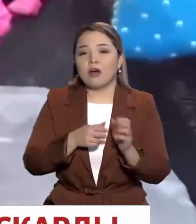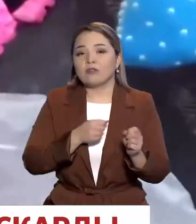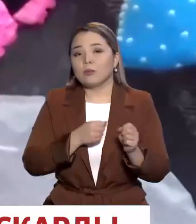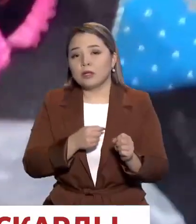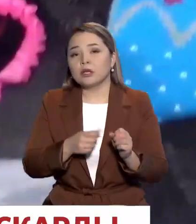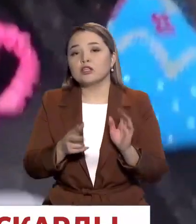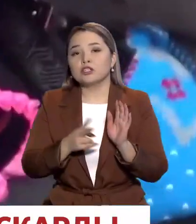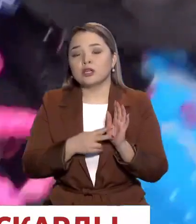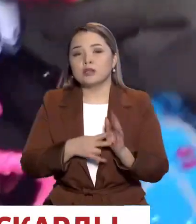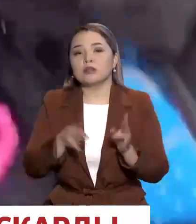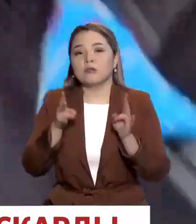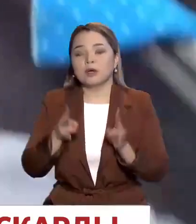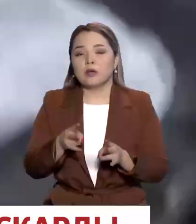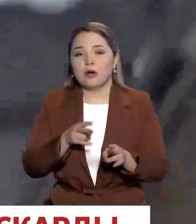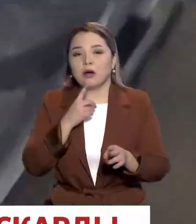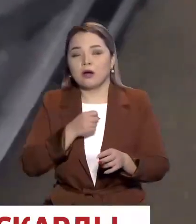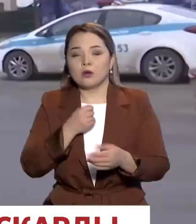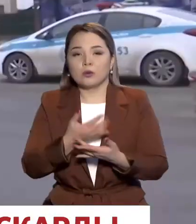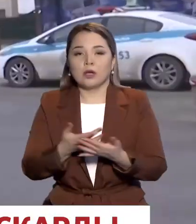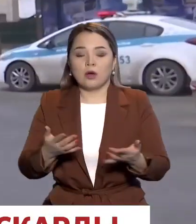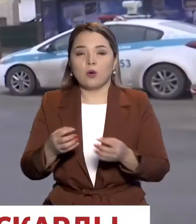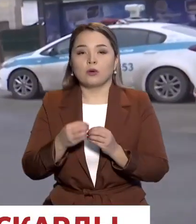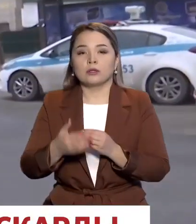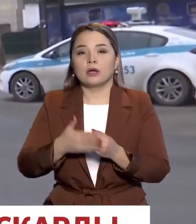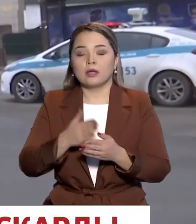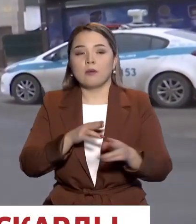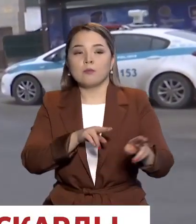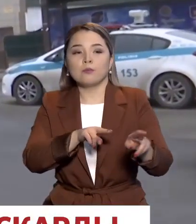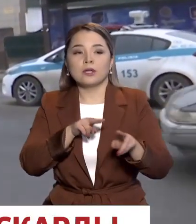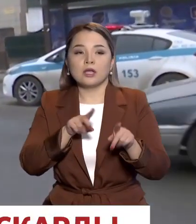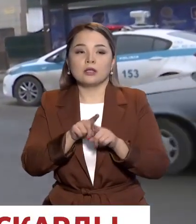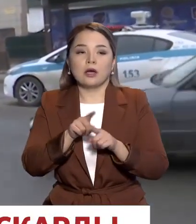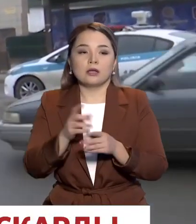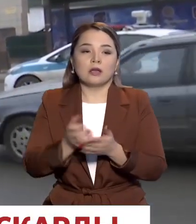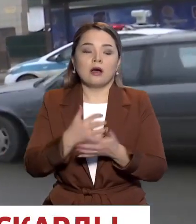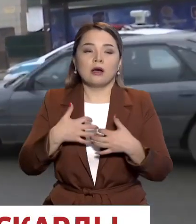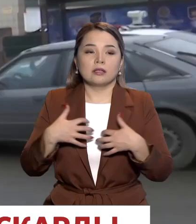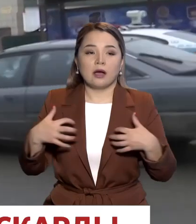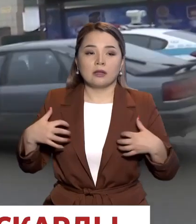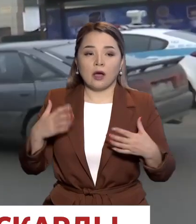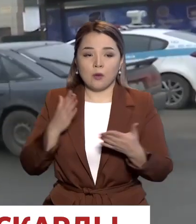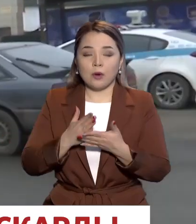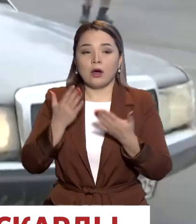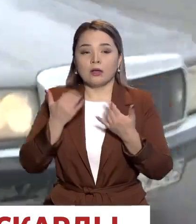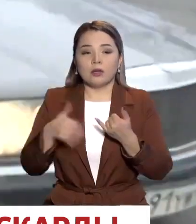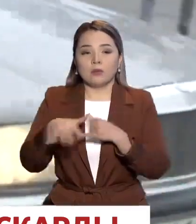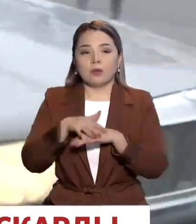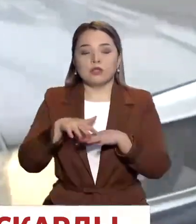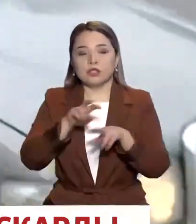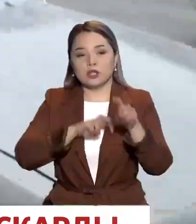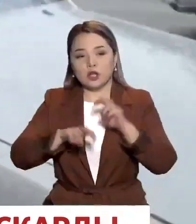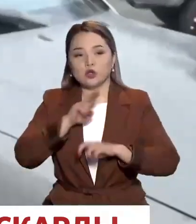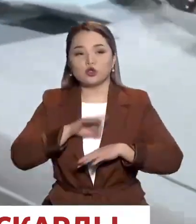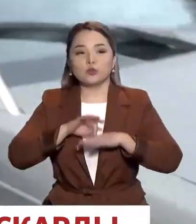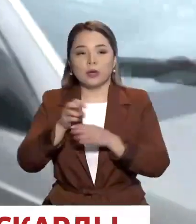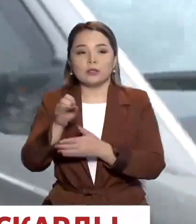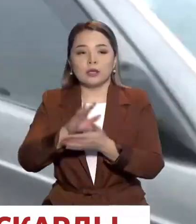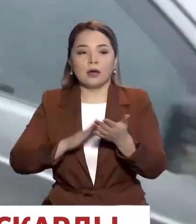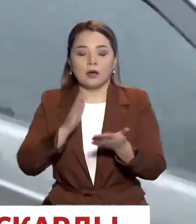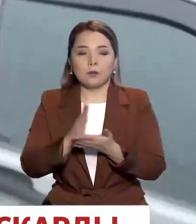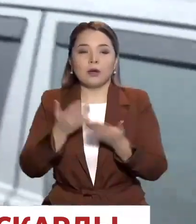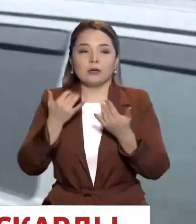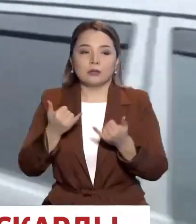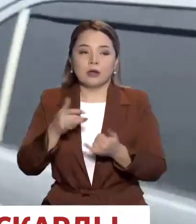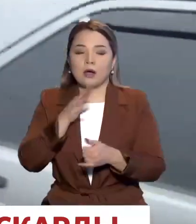травматикалық қару мен 10-нан астам аңшы мылтығы табылды. Өңірде ланкестерге қарсы жедел әрекеттер жалғасып жатыр. Айтуы керек, облыс